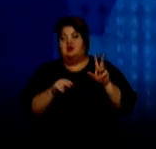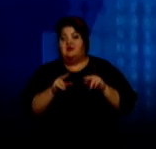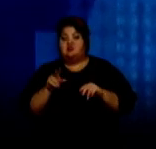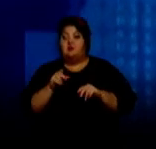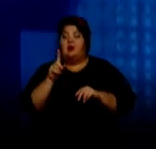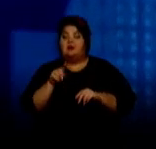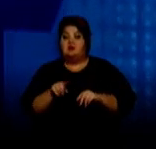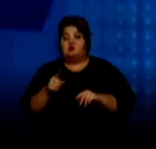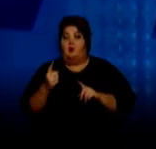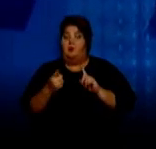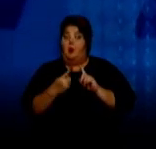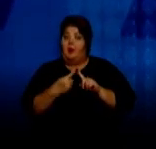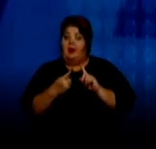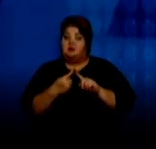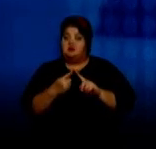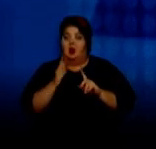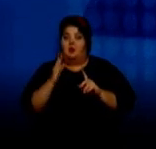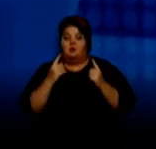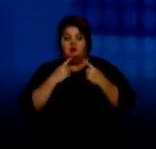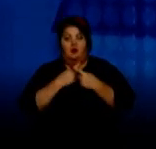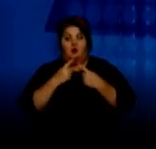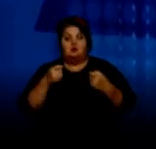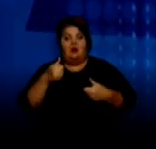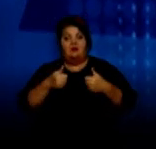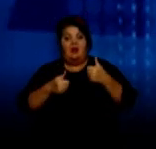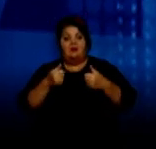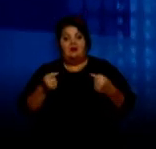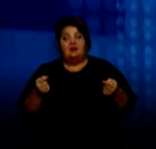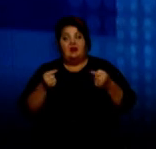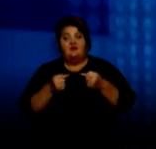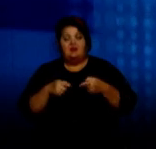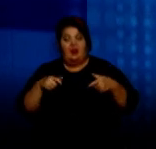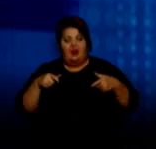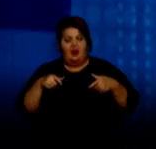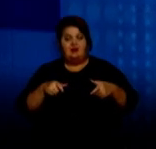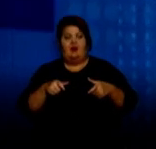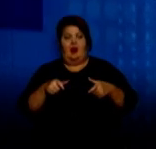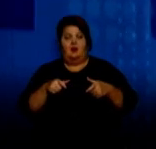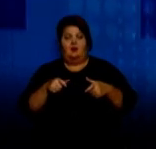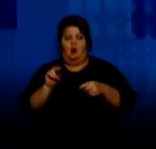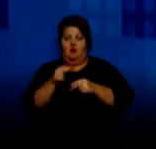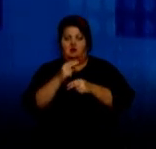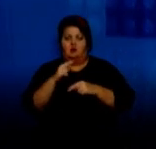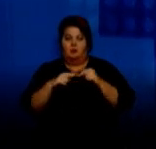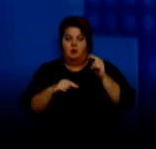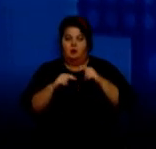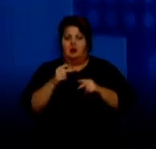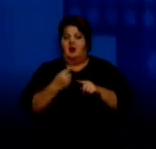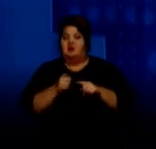Зіновій Васильович вже зазначив, буде оголошений тендер на визначення генерального підрядника. Це